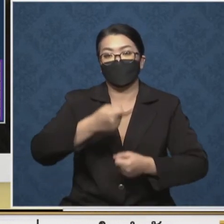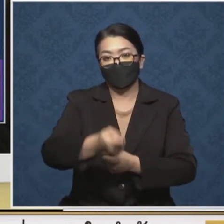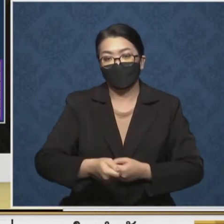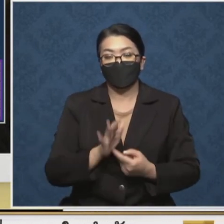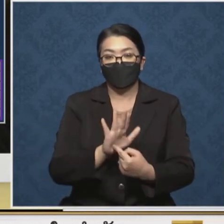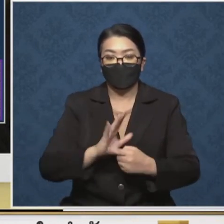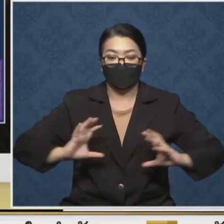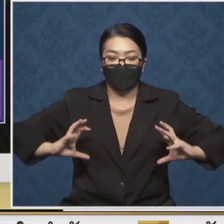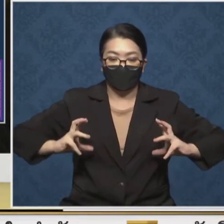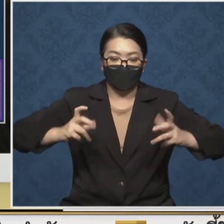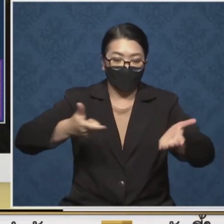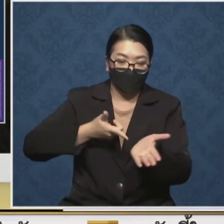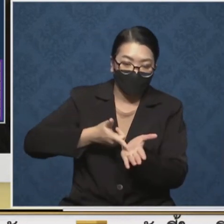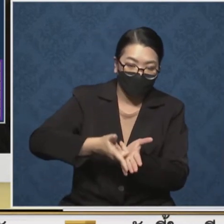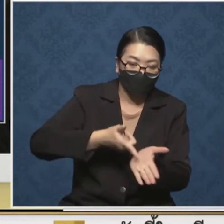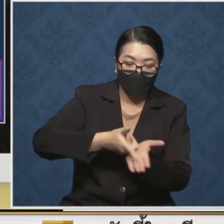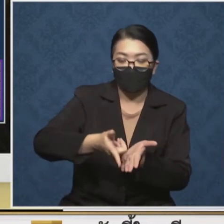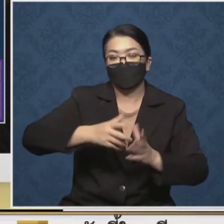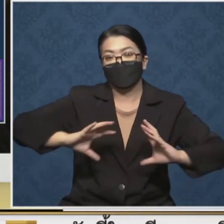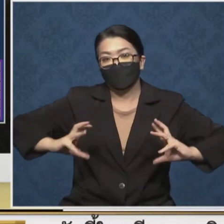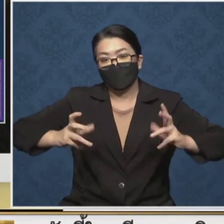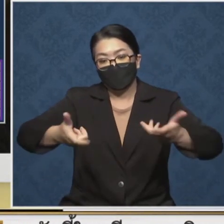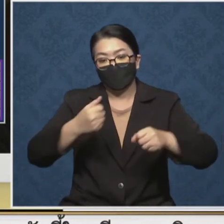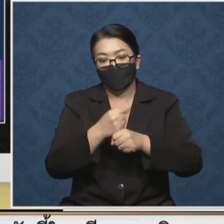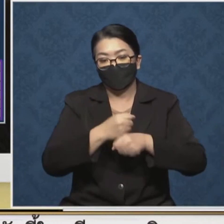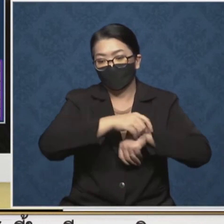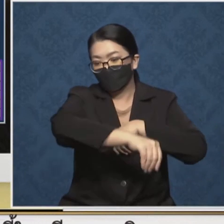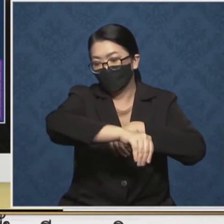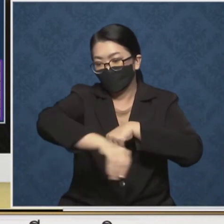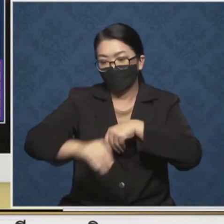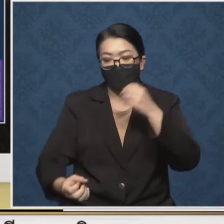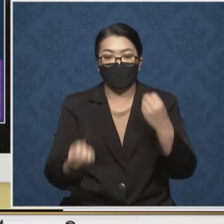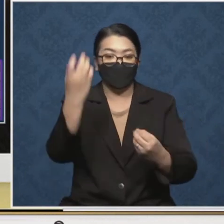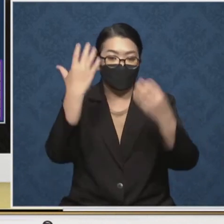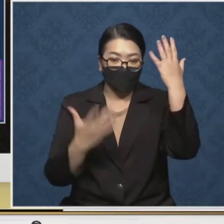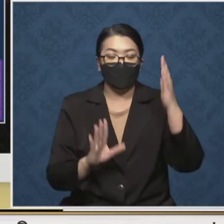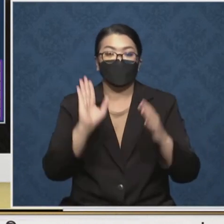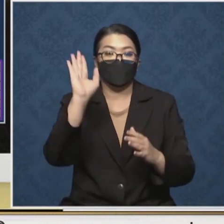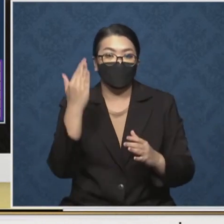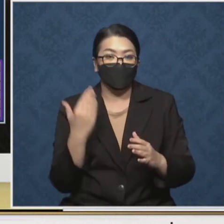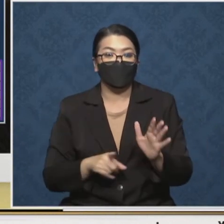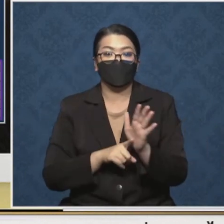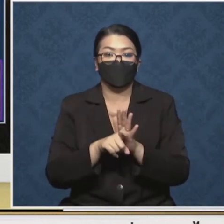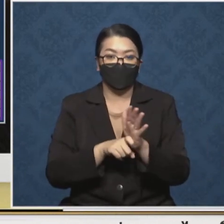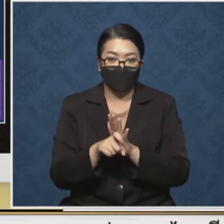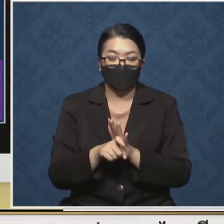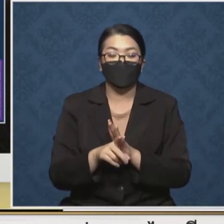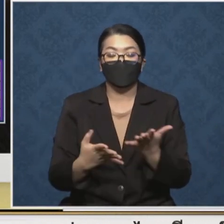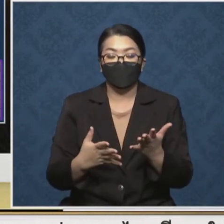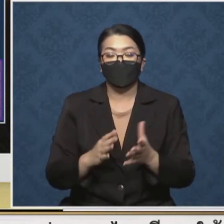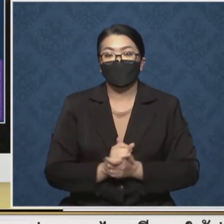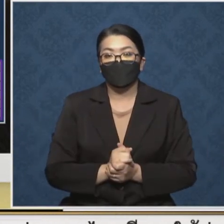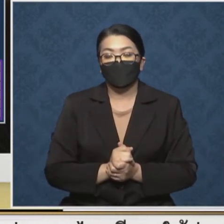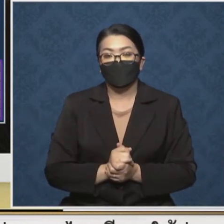เช่น ลดแท็เตอร์ ลดไถ ที่ใช้สำหรบแปรงปูกหมอนของกลมและยเป็งบในโครงการในพระรชดำหริ อ 15